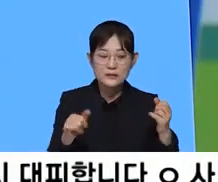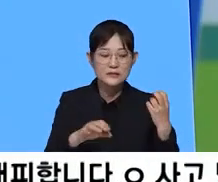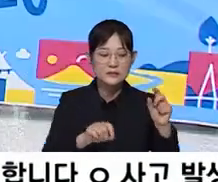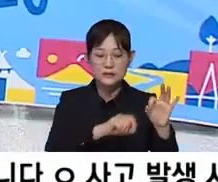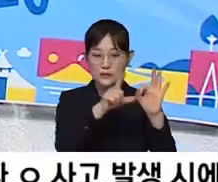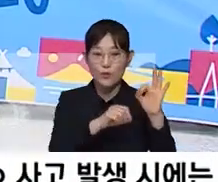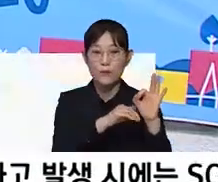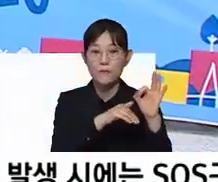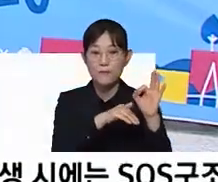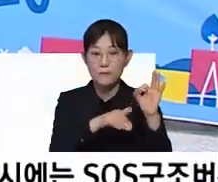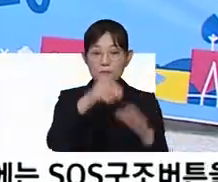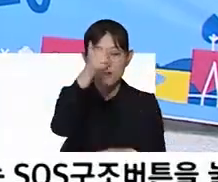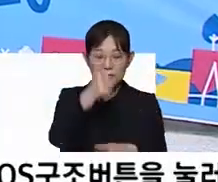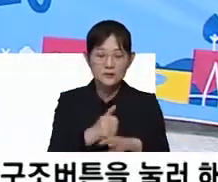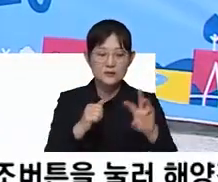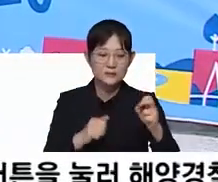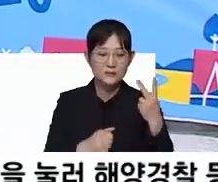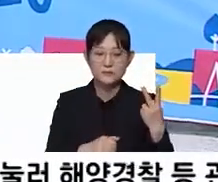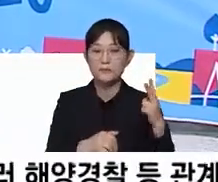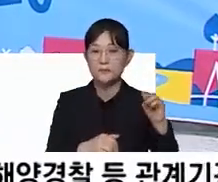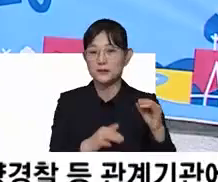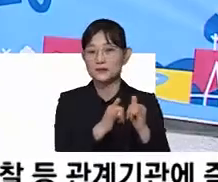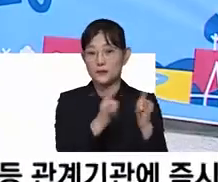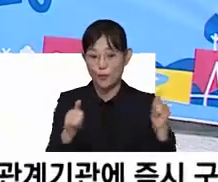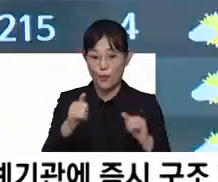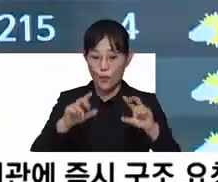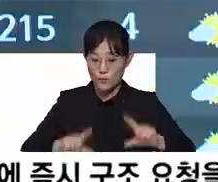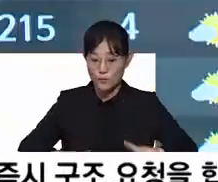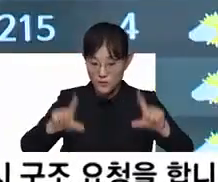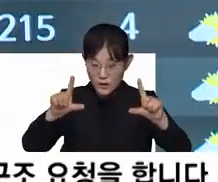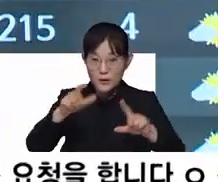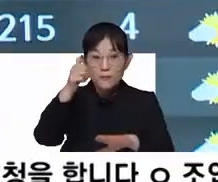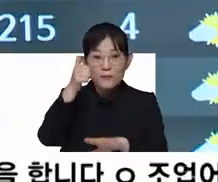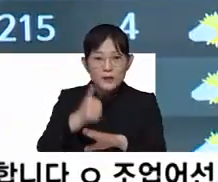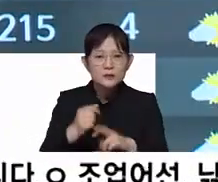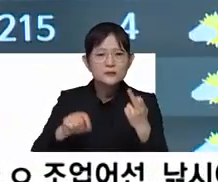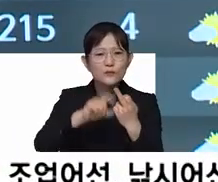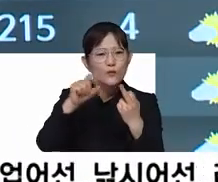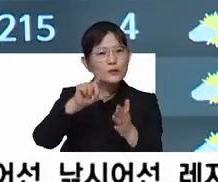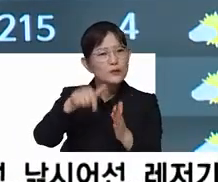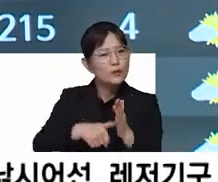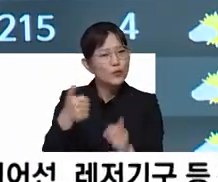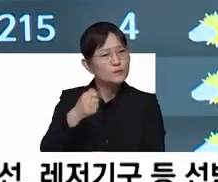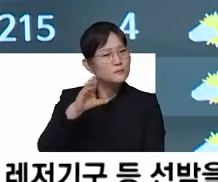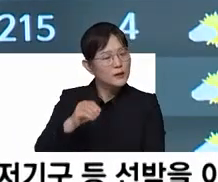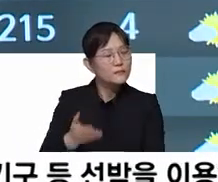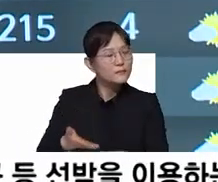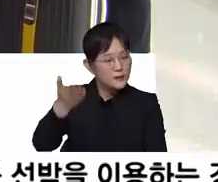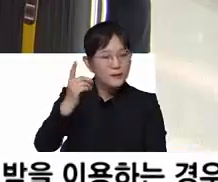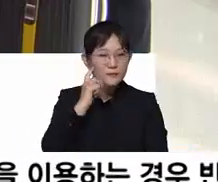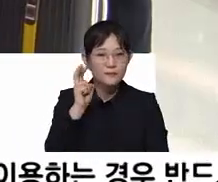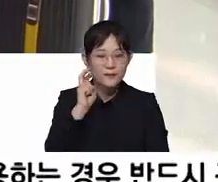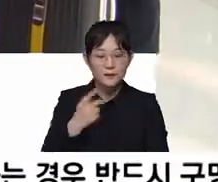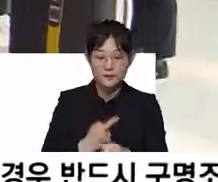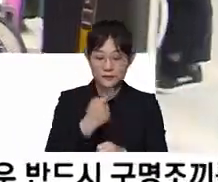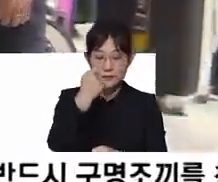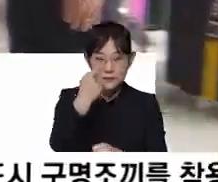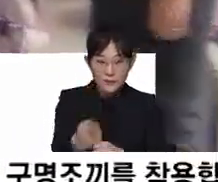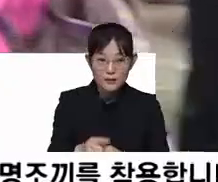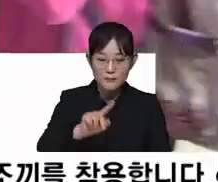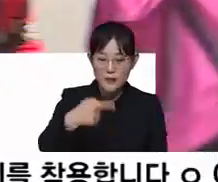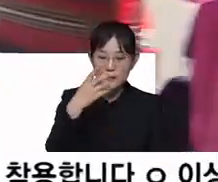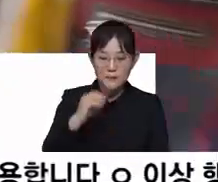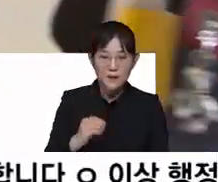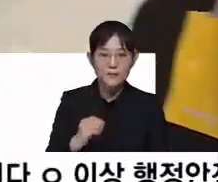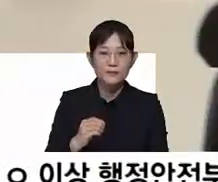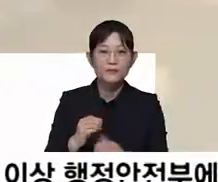기준으로 32만 명을 돌파했고 올해 말까지 50만 명에 육박할 것으로 예상됩니다. 내년에는 100만 명을